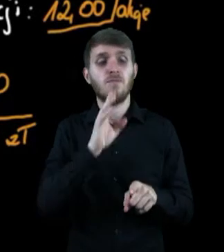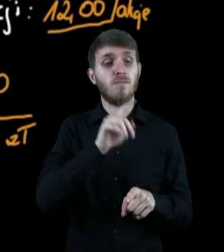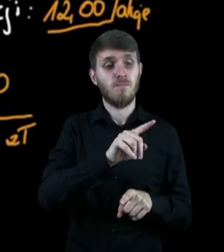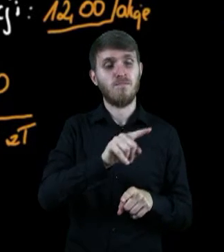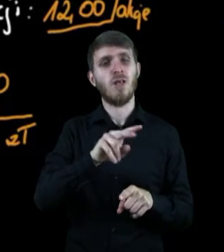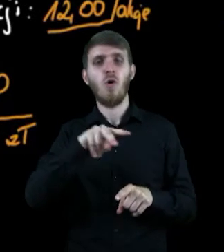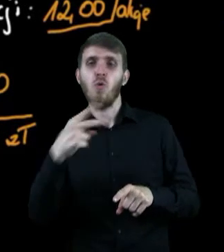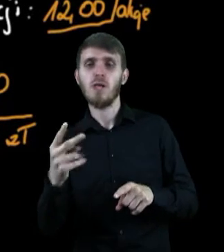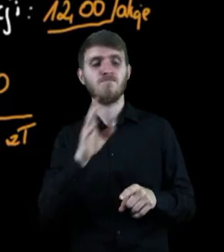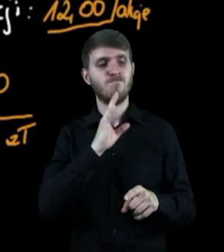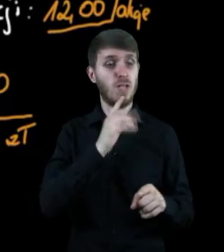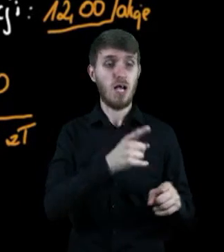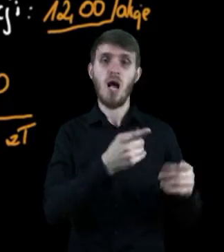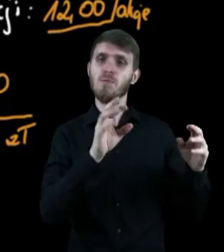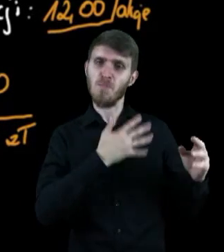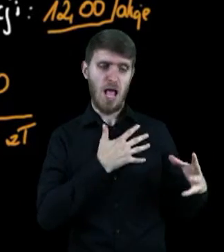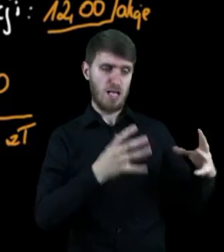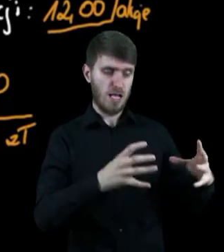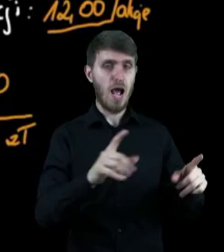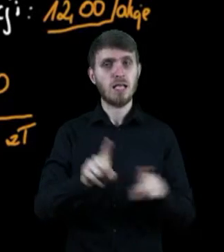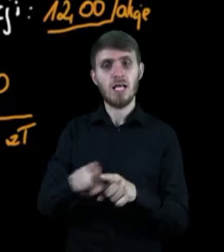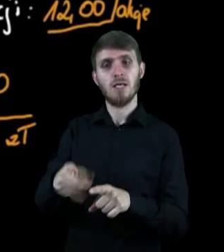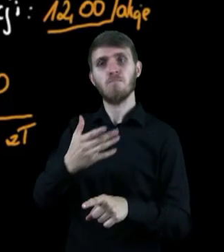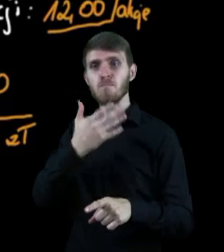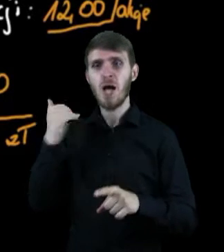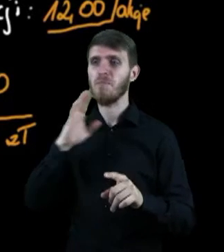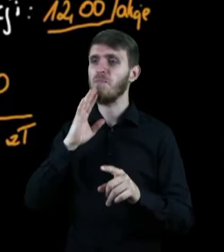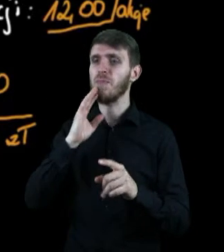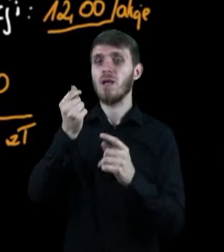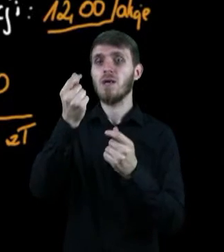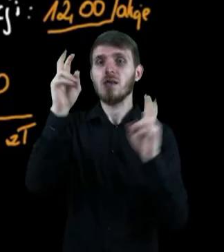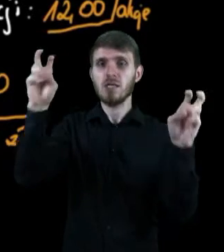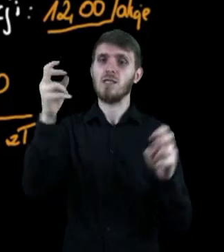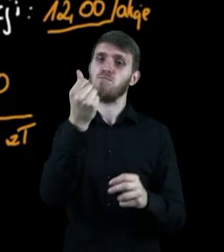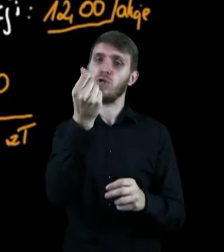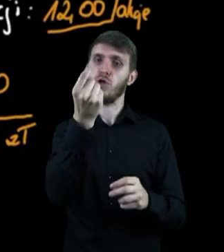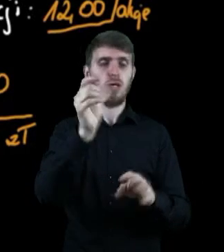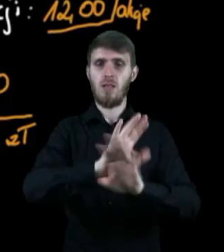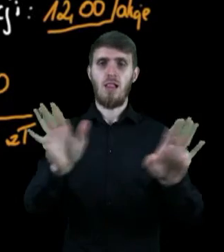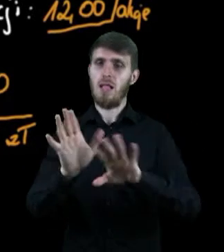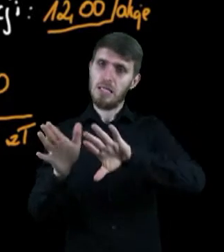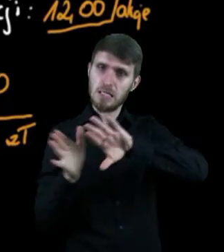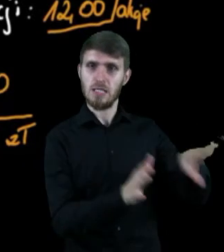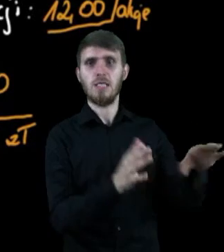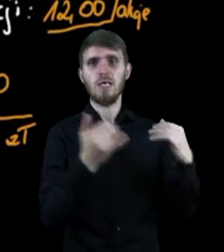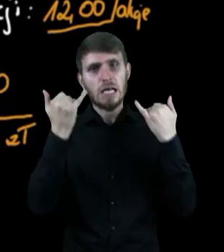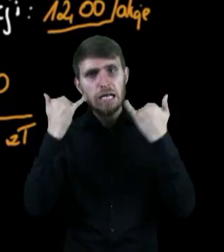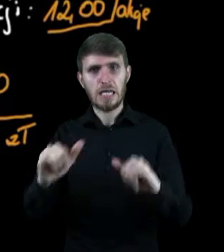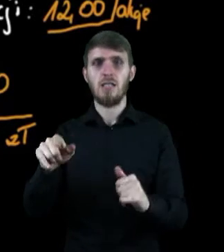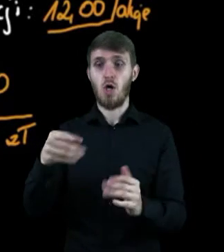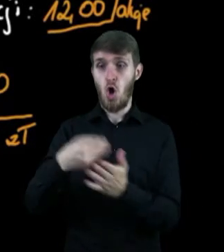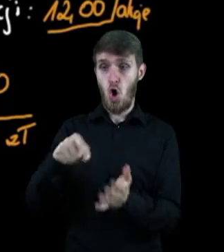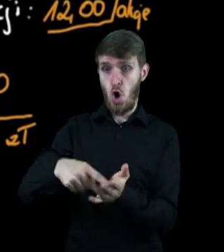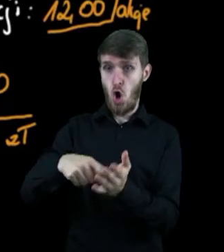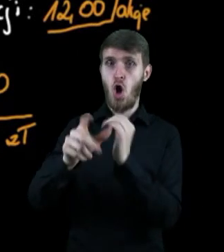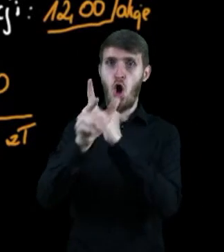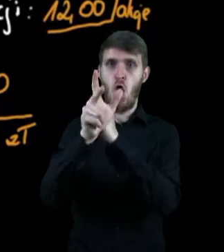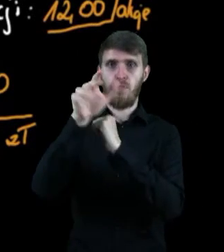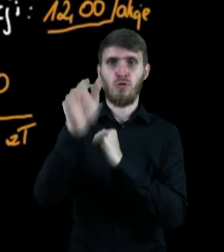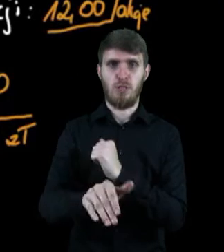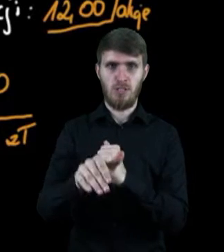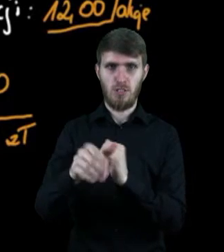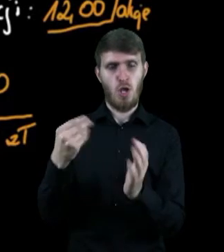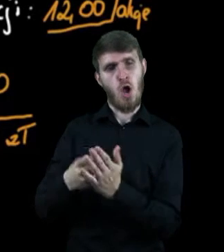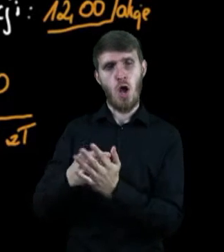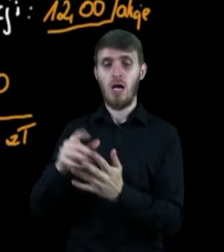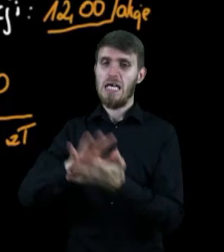odzwierciedlają wartość rynkową towarów i wyposażenia, można powiedzieć, że firma